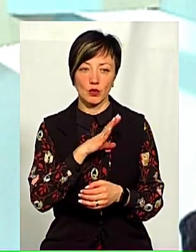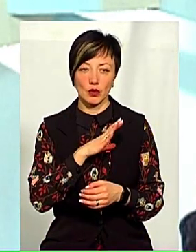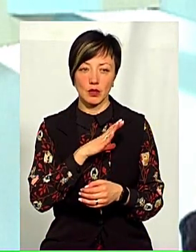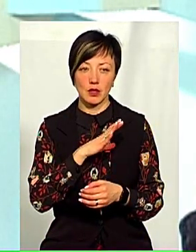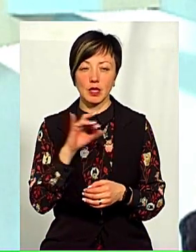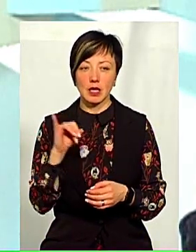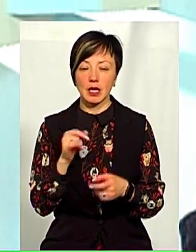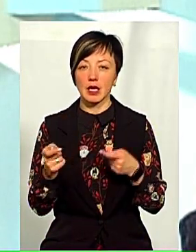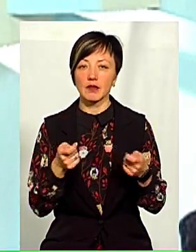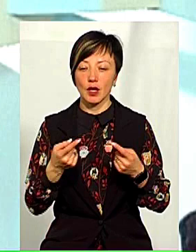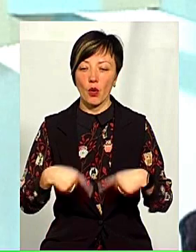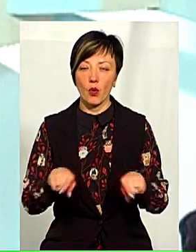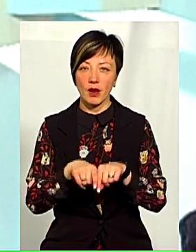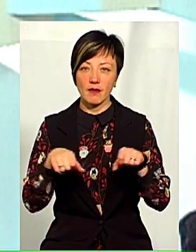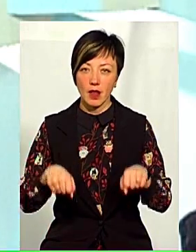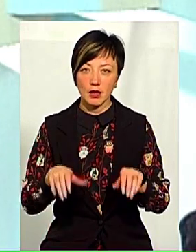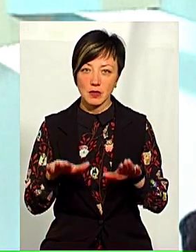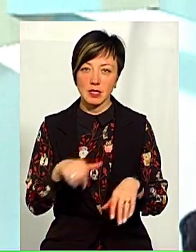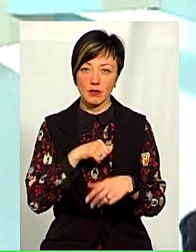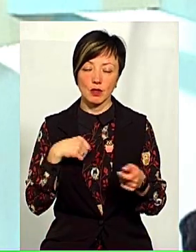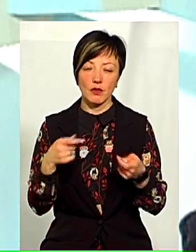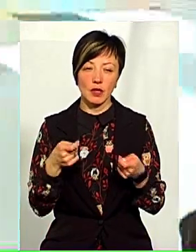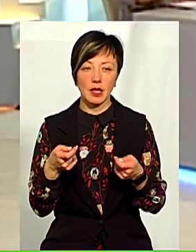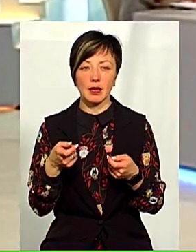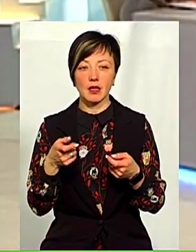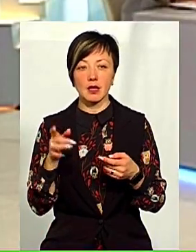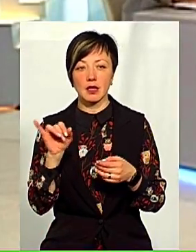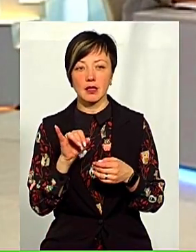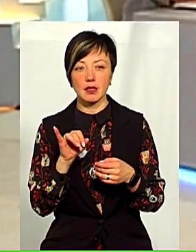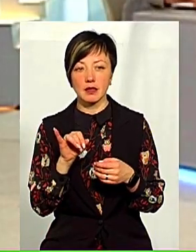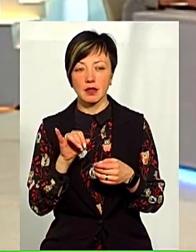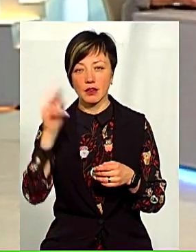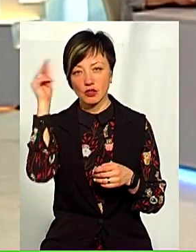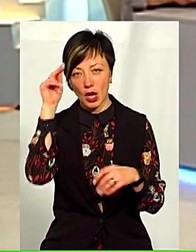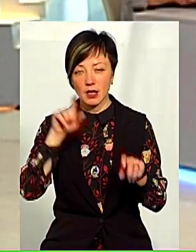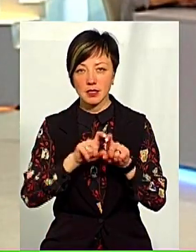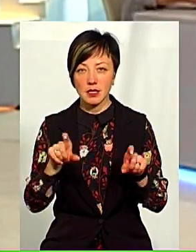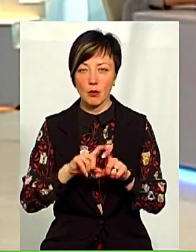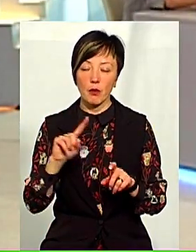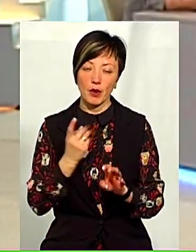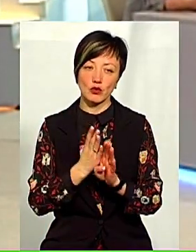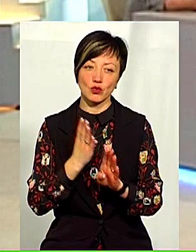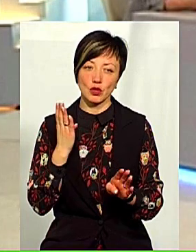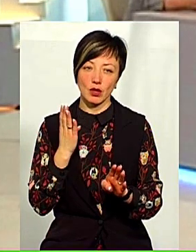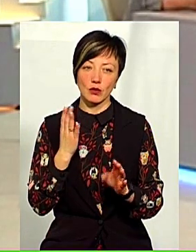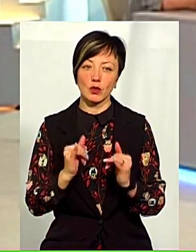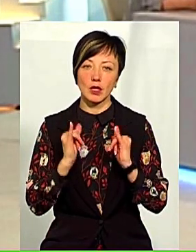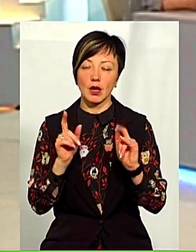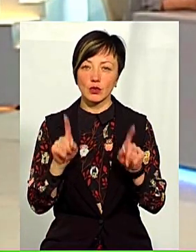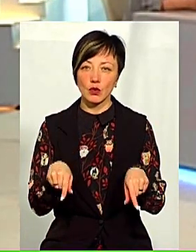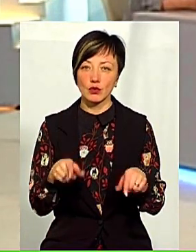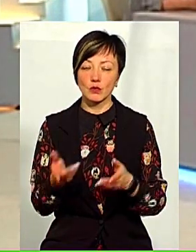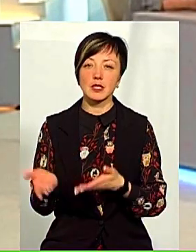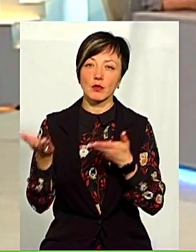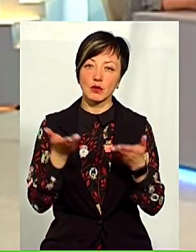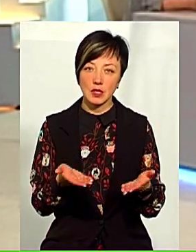і керівники органів влади, місцевого самоврядування, керівники навчальних закладів в першу чергу, для того, щоб